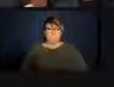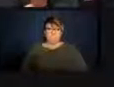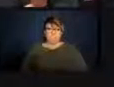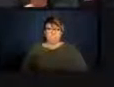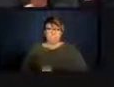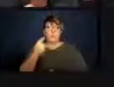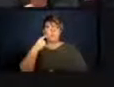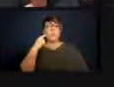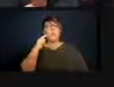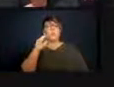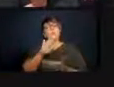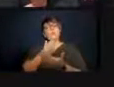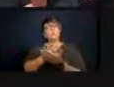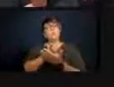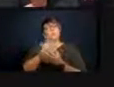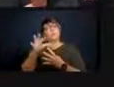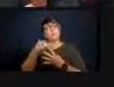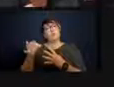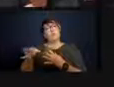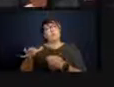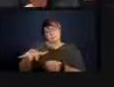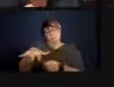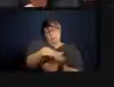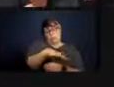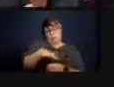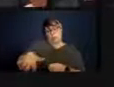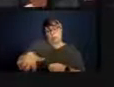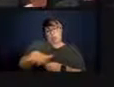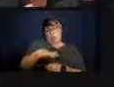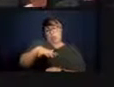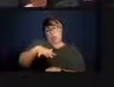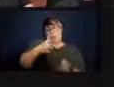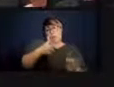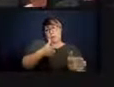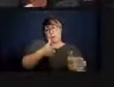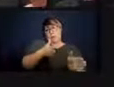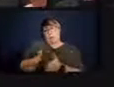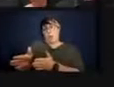إلى مداخلاتكم ورأيكم المختلفة. طبعا